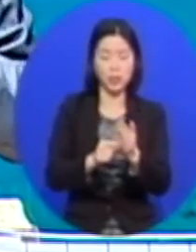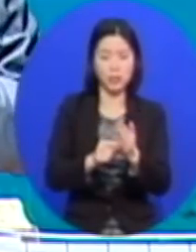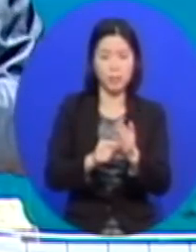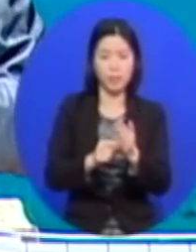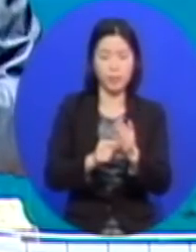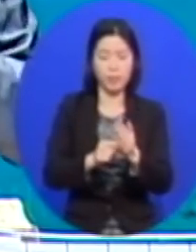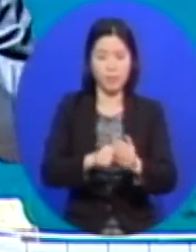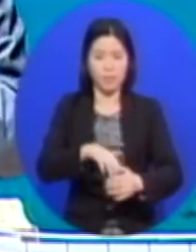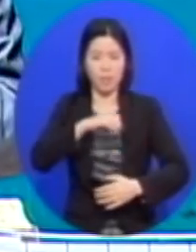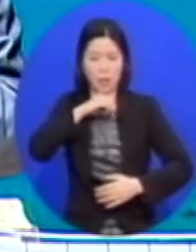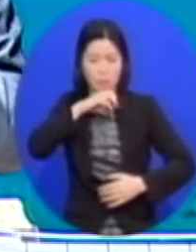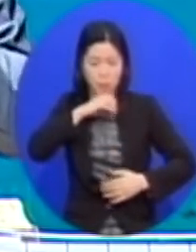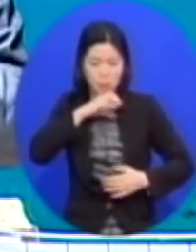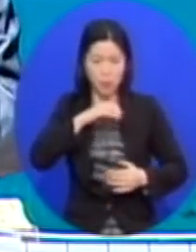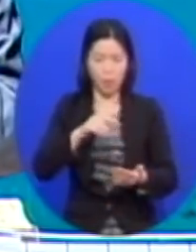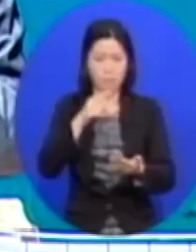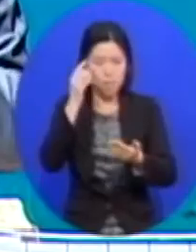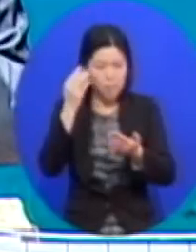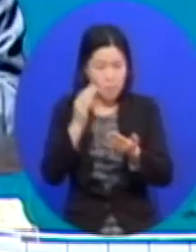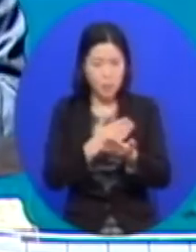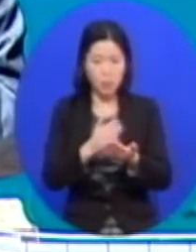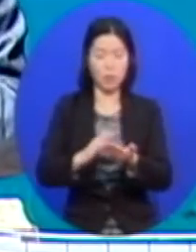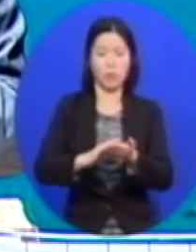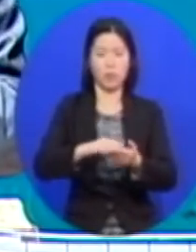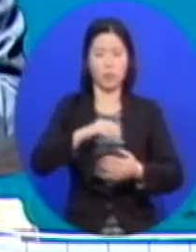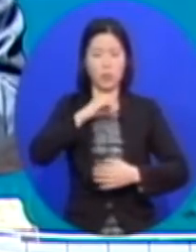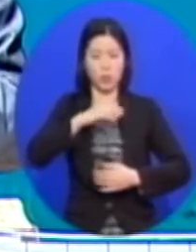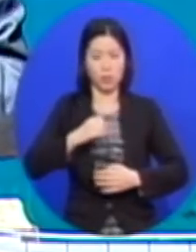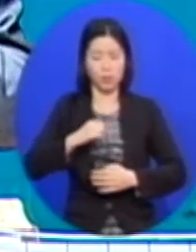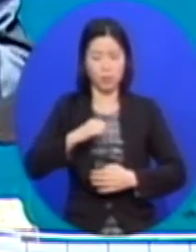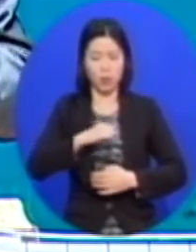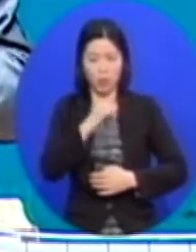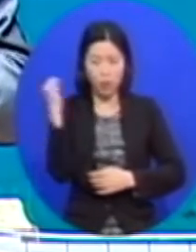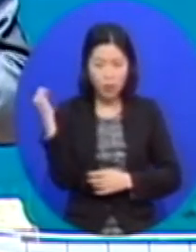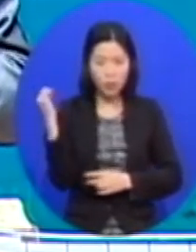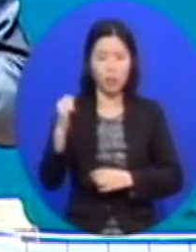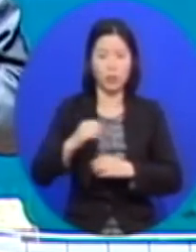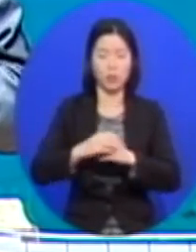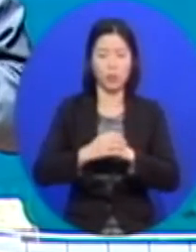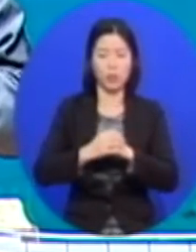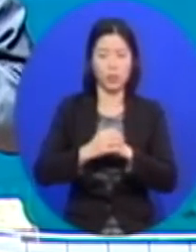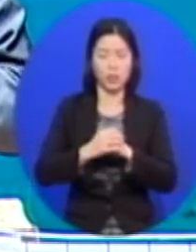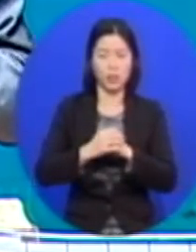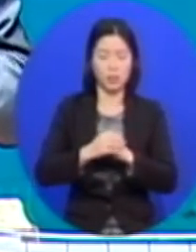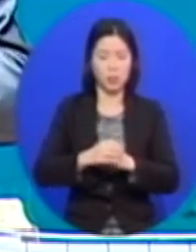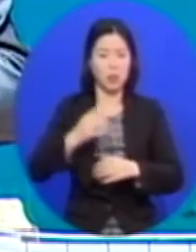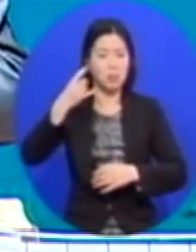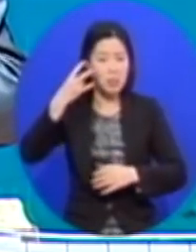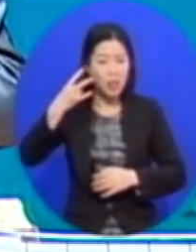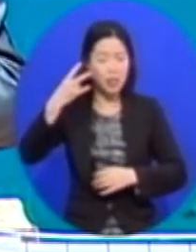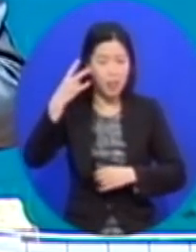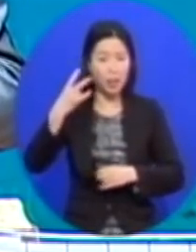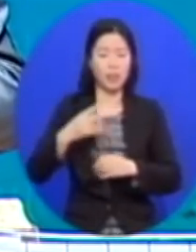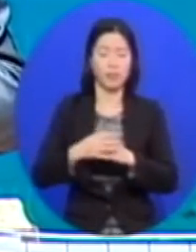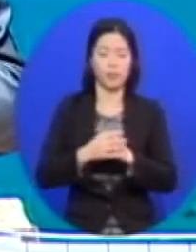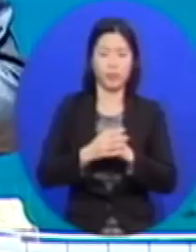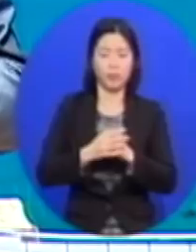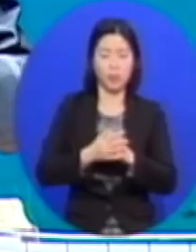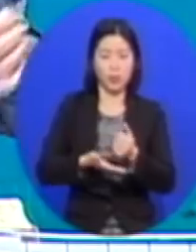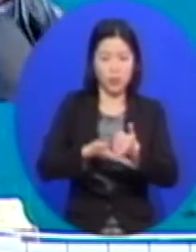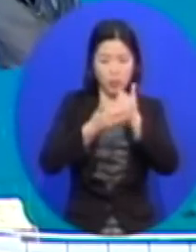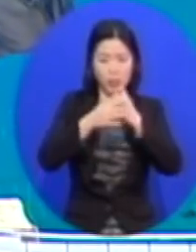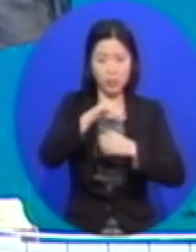비난하고 불평하고 원망하고 거역하고 그래서 겉으로는 예 하고 이렇게 생겼어요